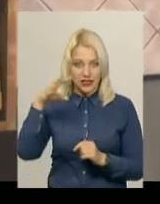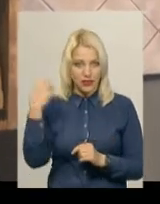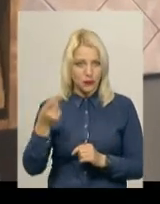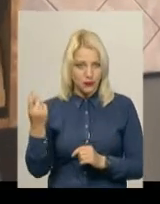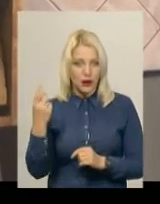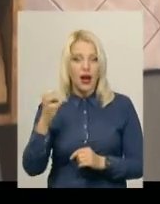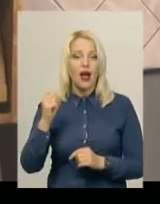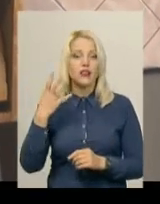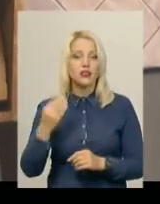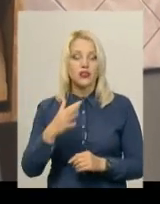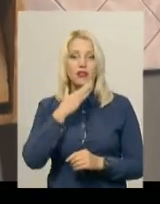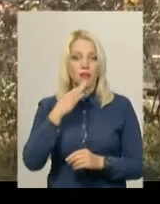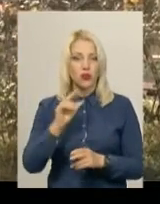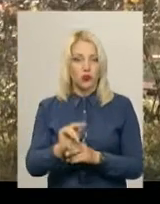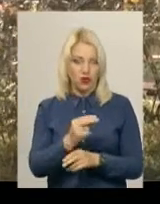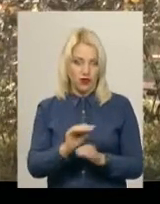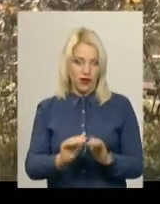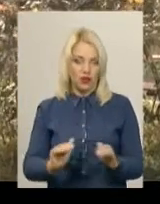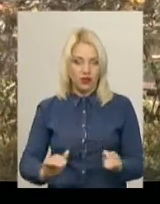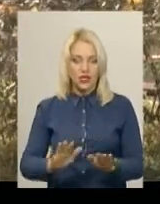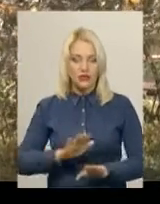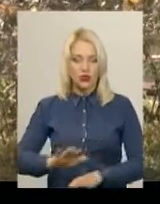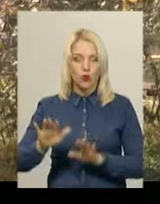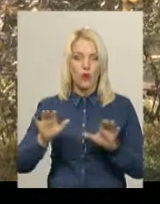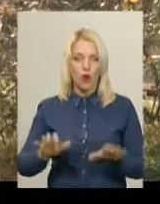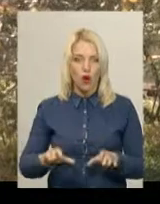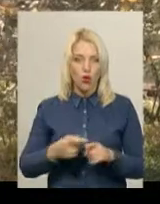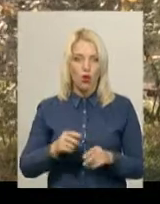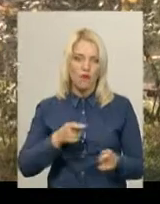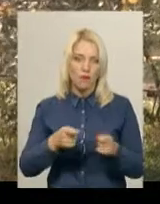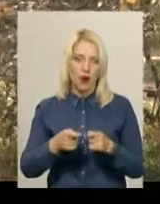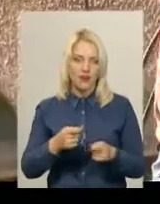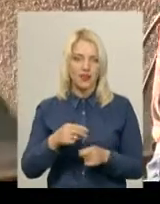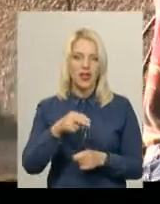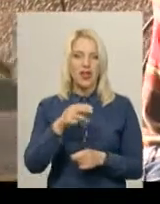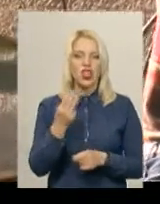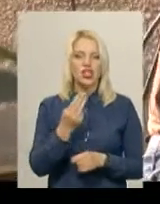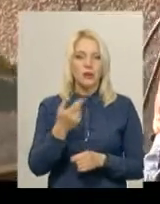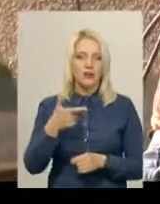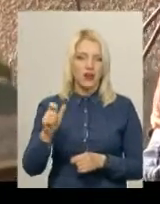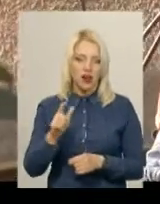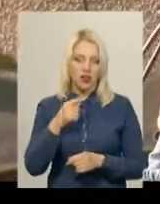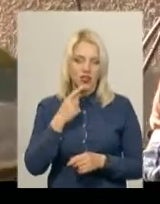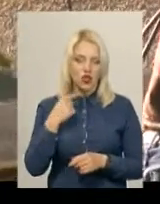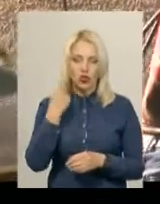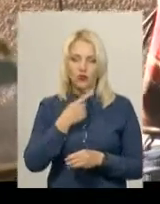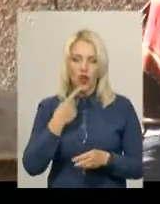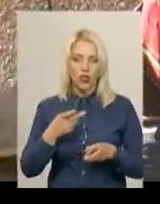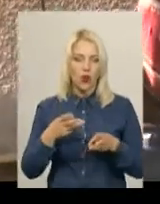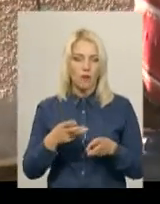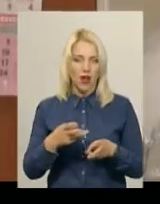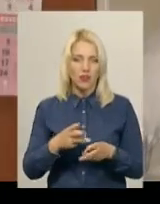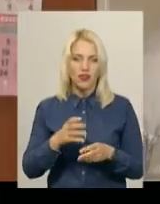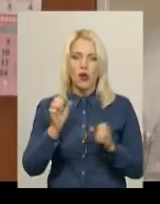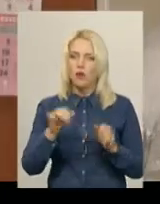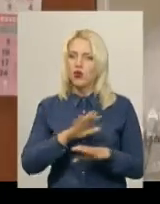а дуже багато йшло на лікування дітей. Заступник голови правління «Прат Шепетівка ГАЗ» Анатолій Пращур каже, індивідуальне опалення може не врятувати від